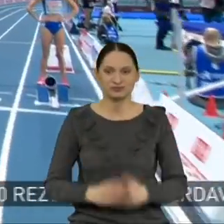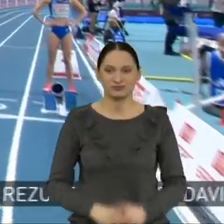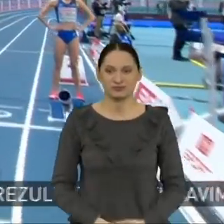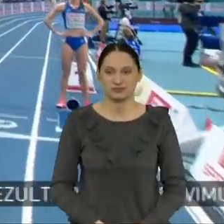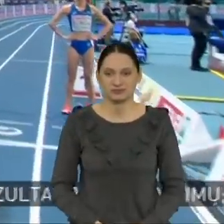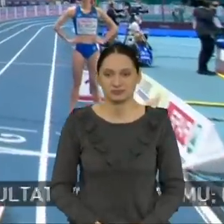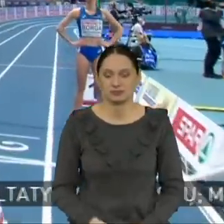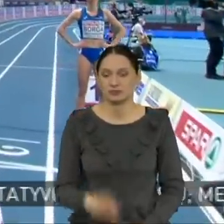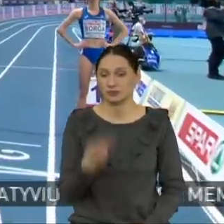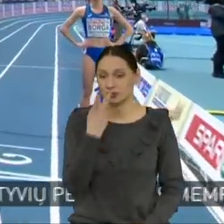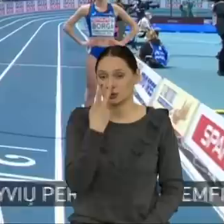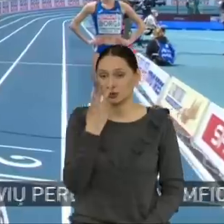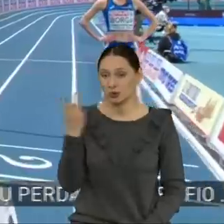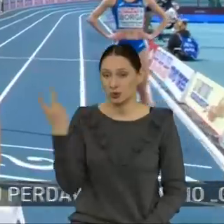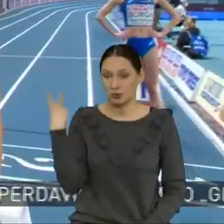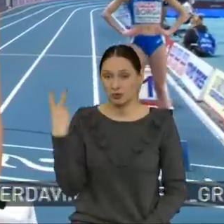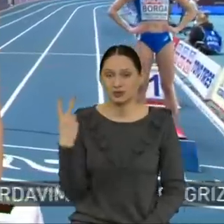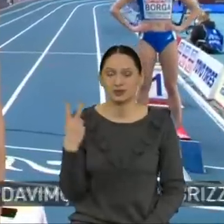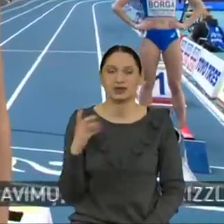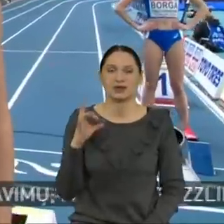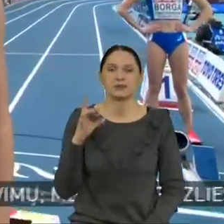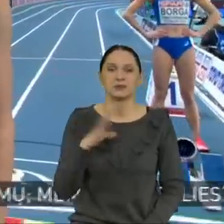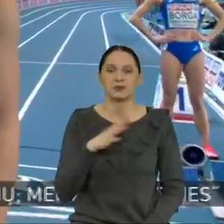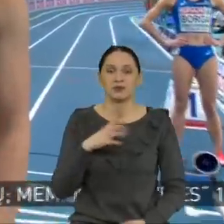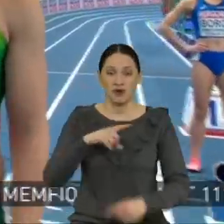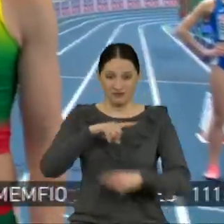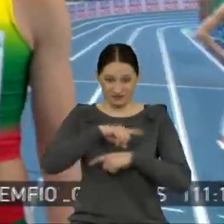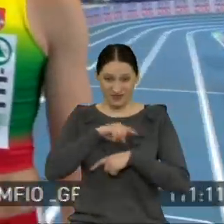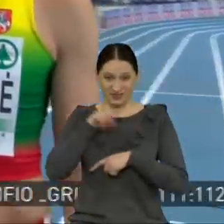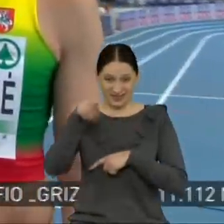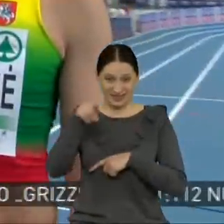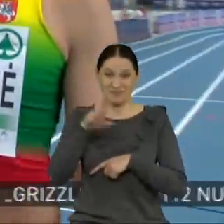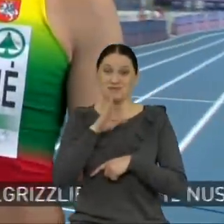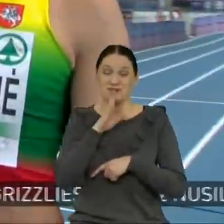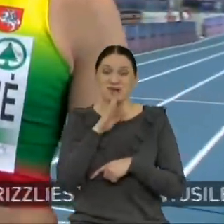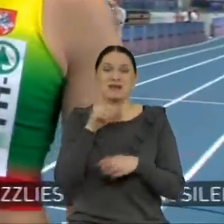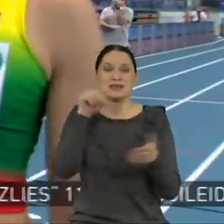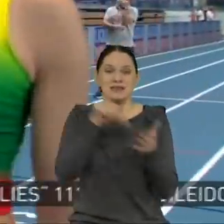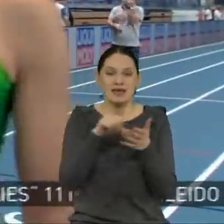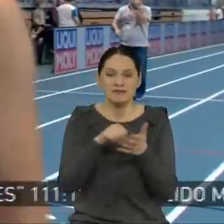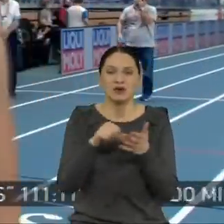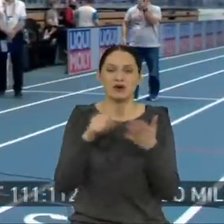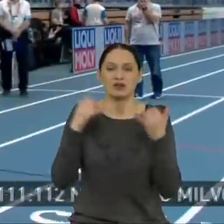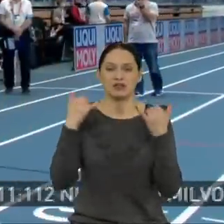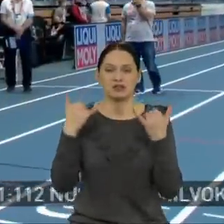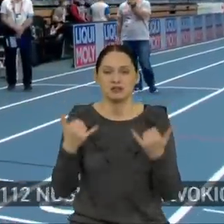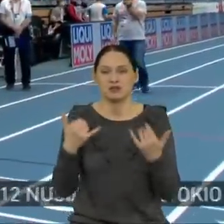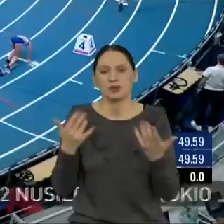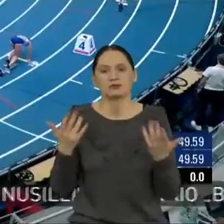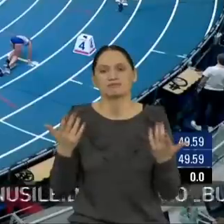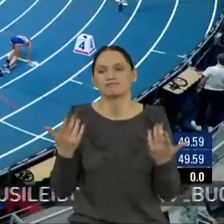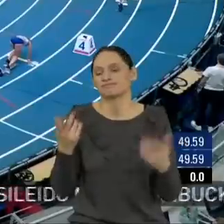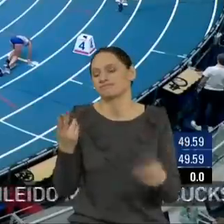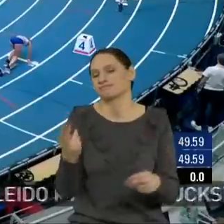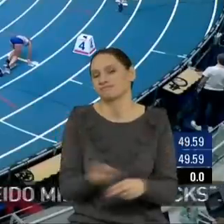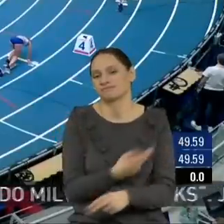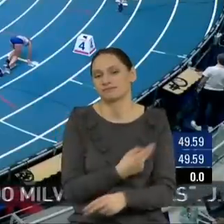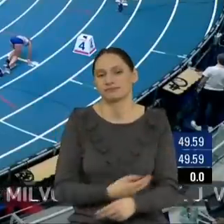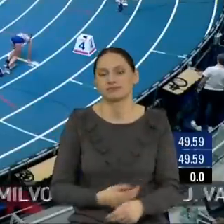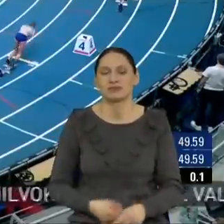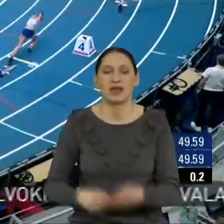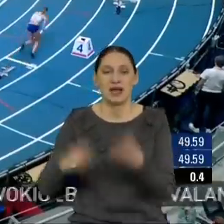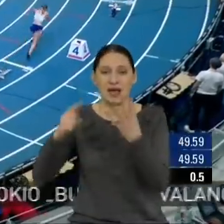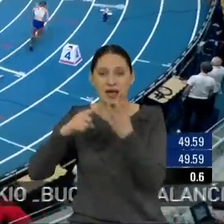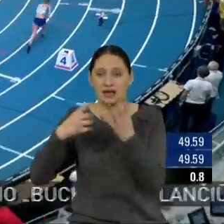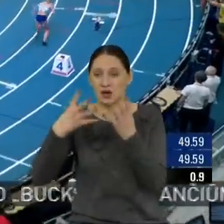Prieš dvejus metus čempionate Glasge finale bėgusi Agnė Širkšnienė Torunėje finalo skonio nepajus. Antrajame 400